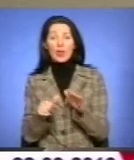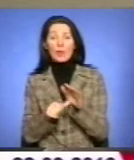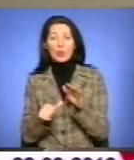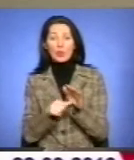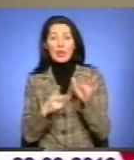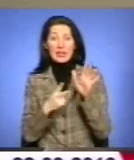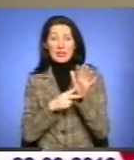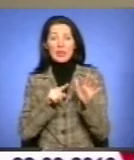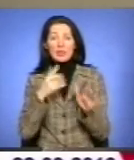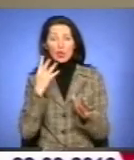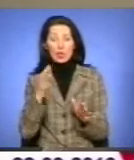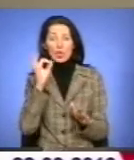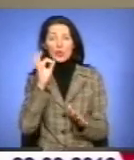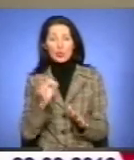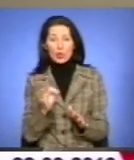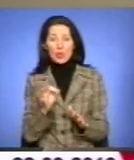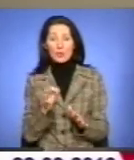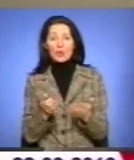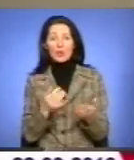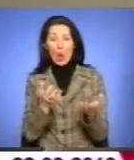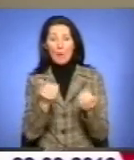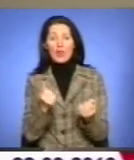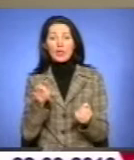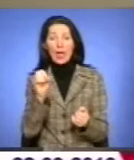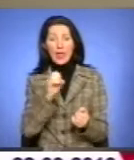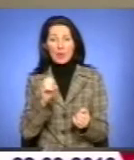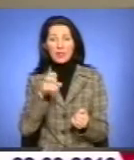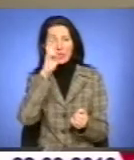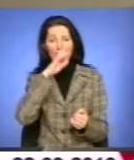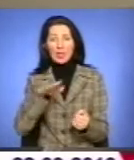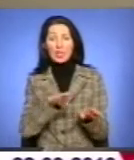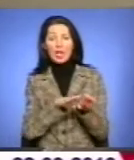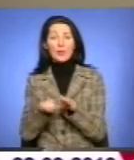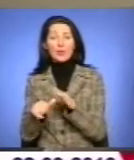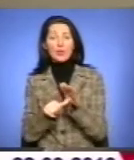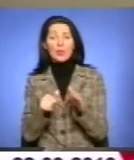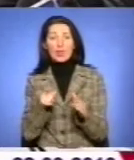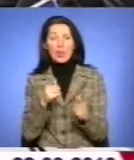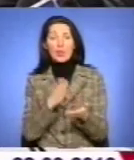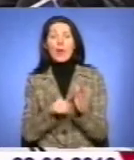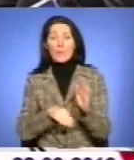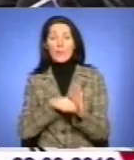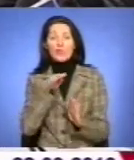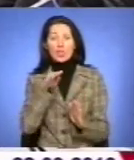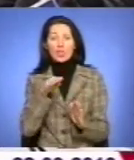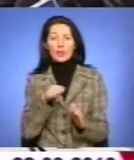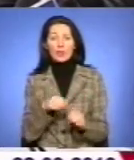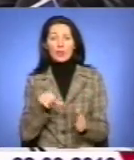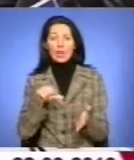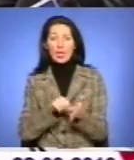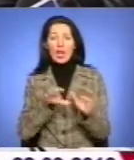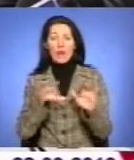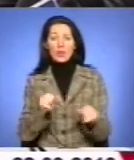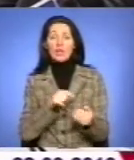Якщо брати європейські країни, то рівень безробіття, там ми знаємо з інформації, є набагато вищим. Представники влади зазначили,